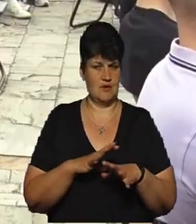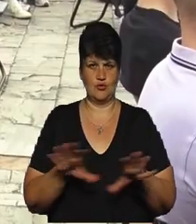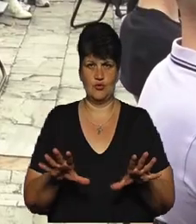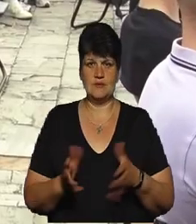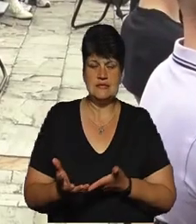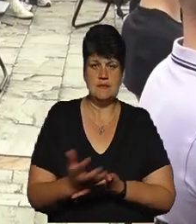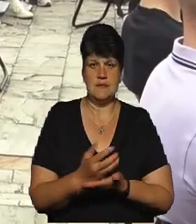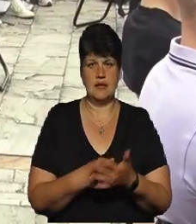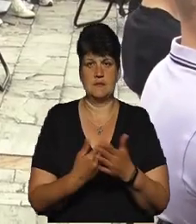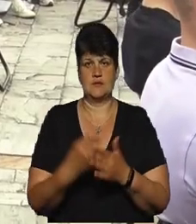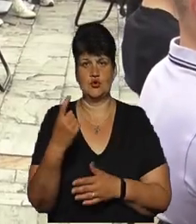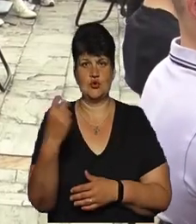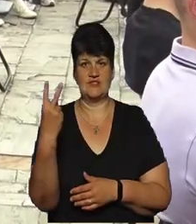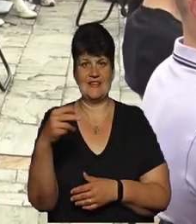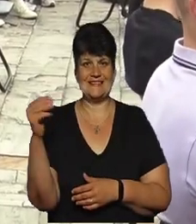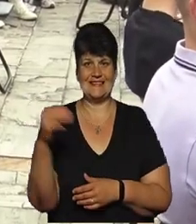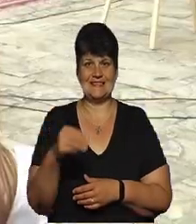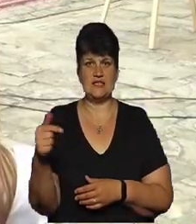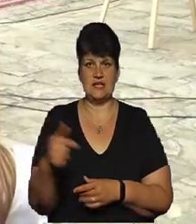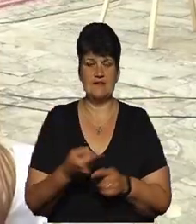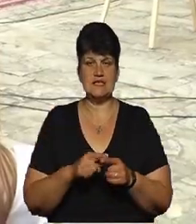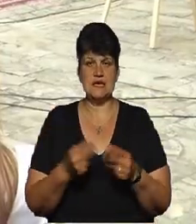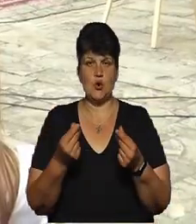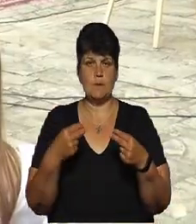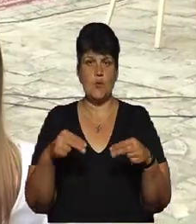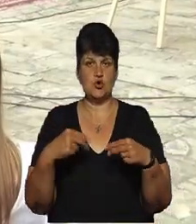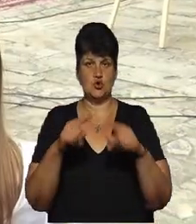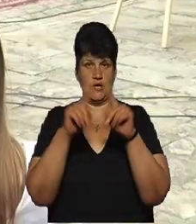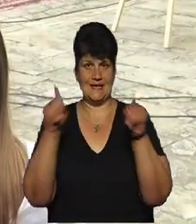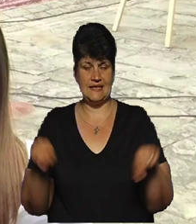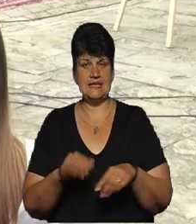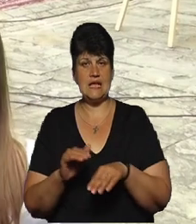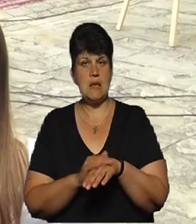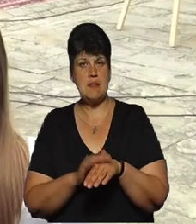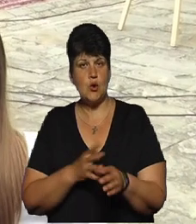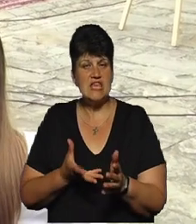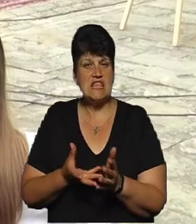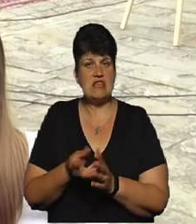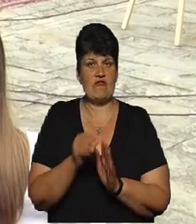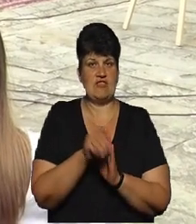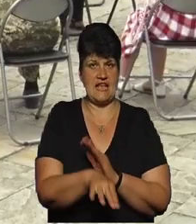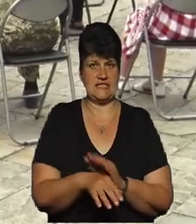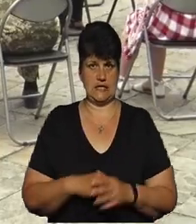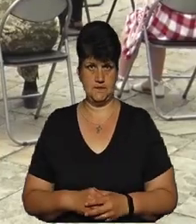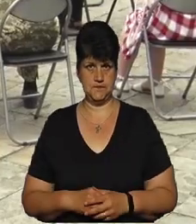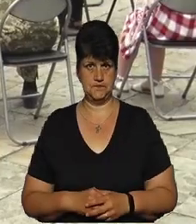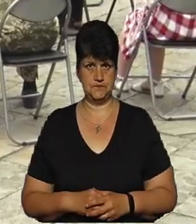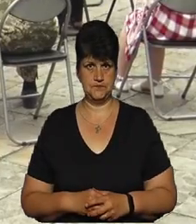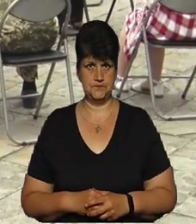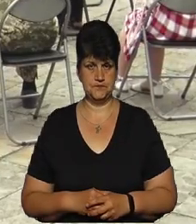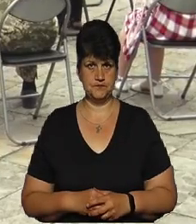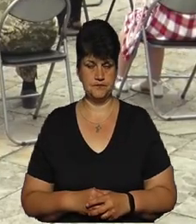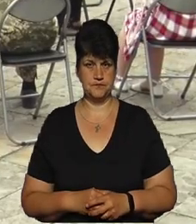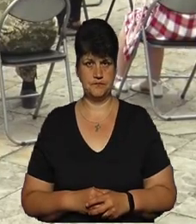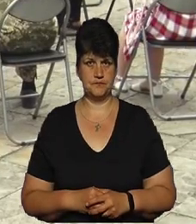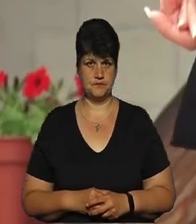понад 120 тисяч гривень. Це гроші від продажу картин і благодійні внески, розповіла Ольга Станкевич. Тарас